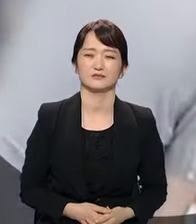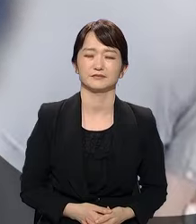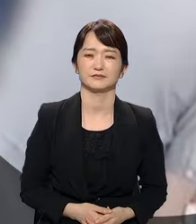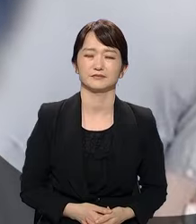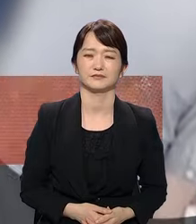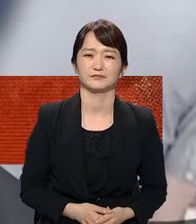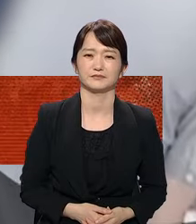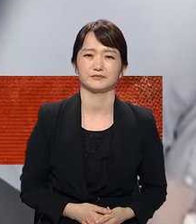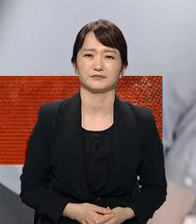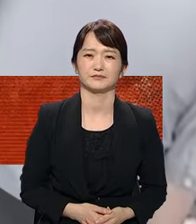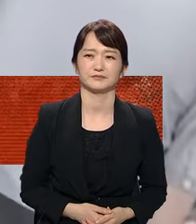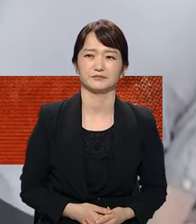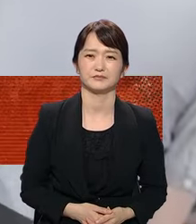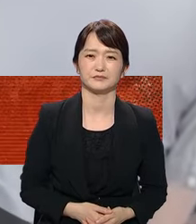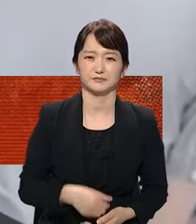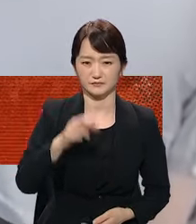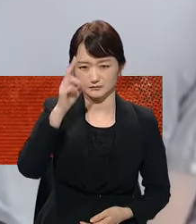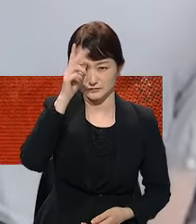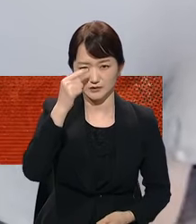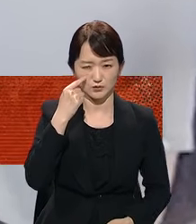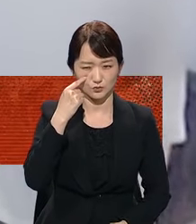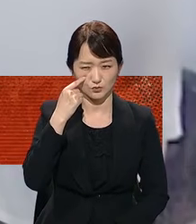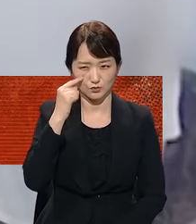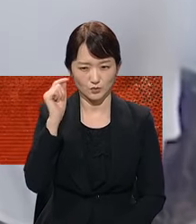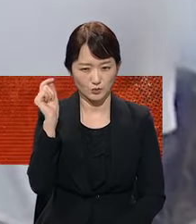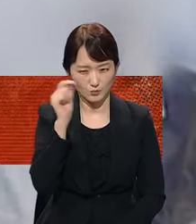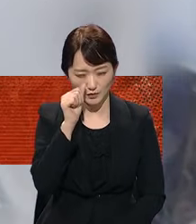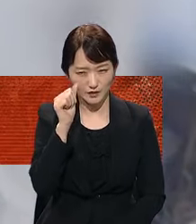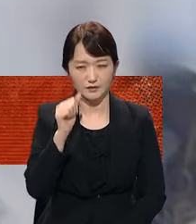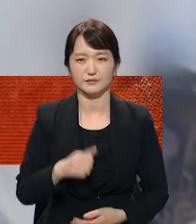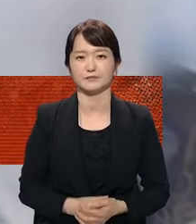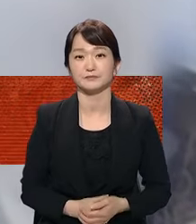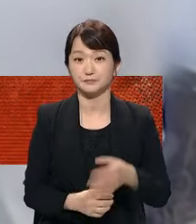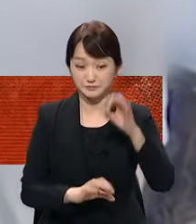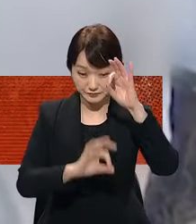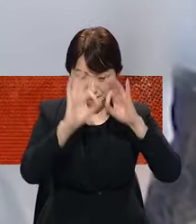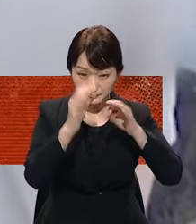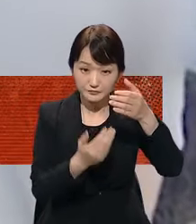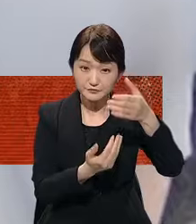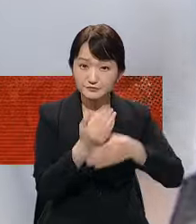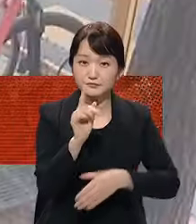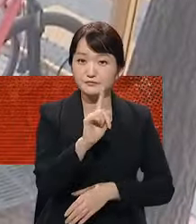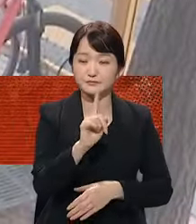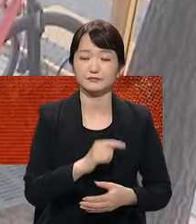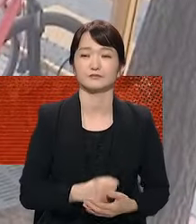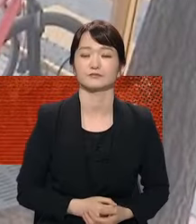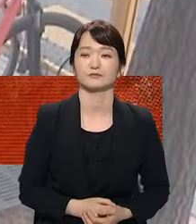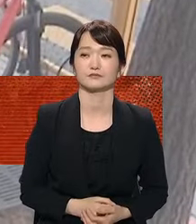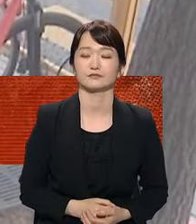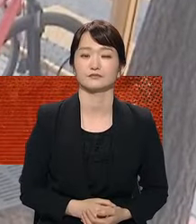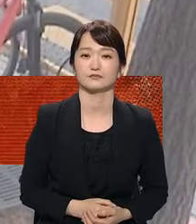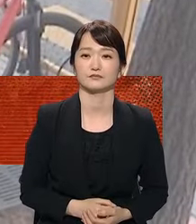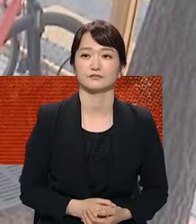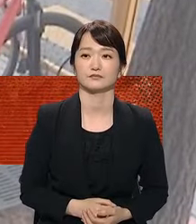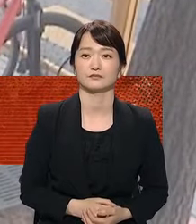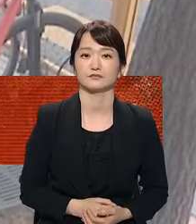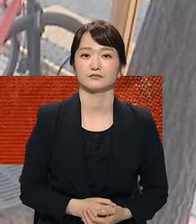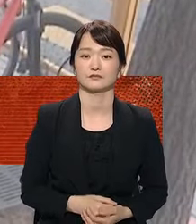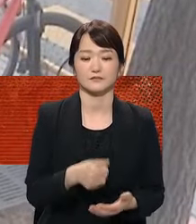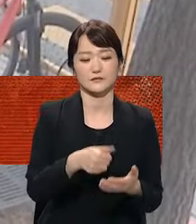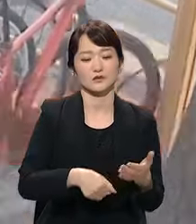생각이 들고. 경찰이 눈썰미가 있습니다. 이 사건은 어떤 거냐면 아주 뭐 한 23만 원